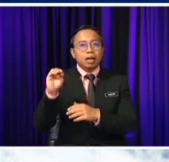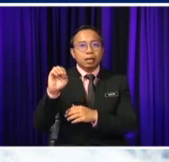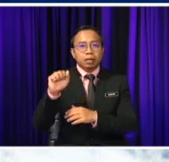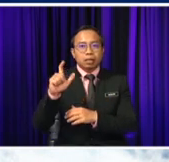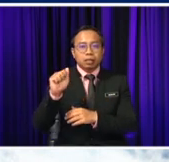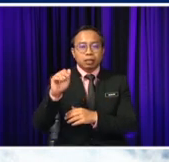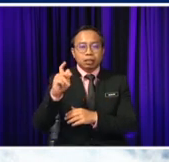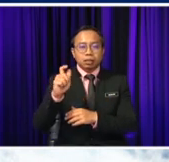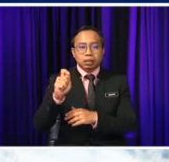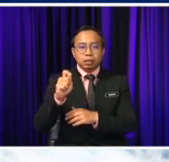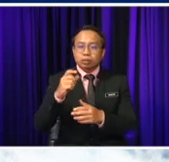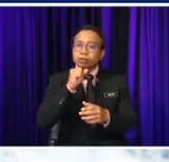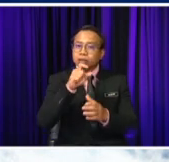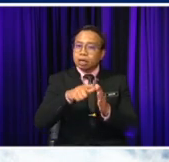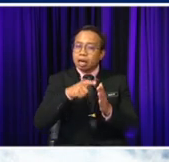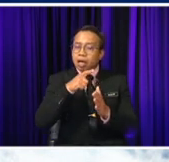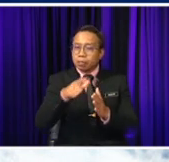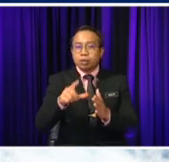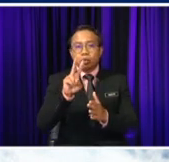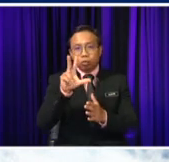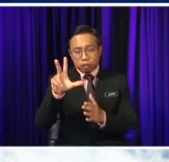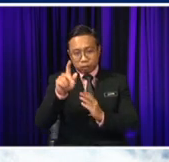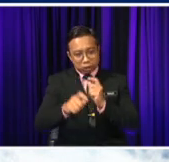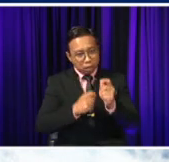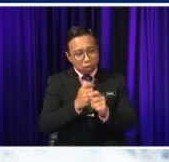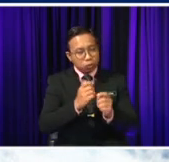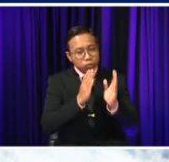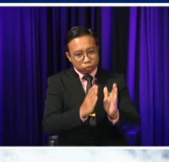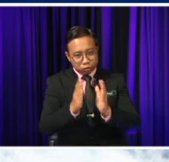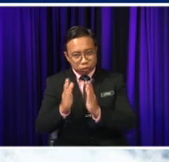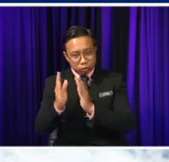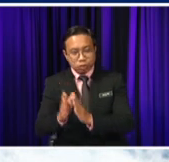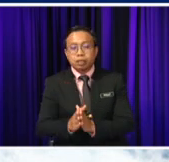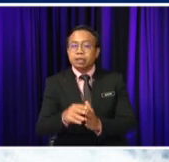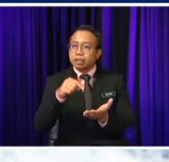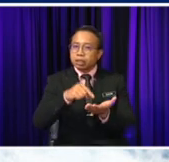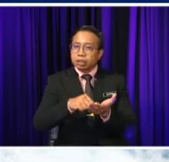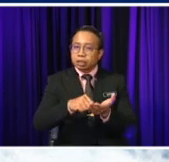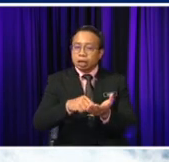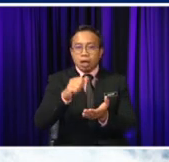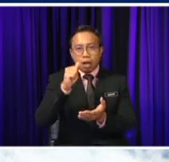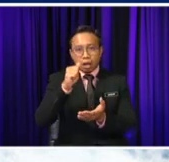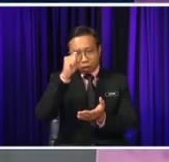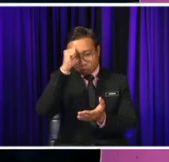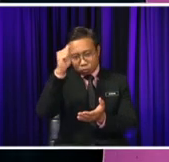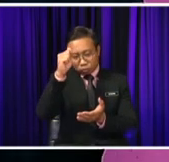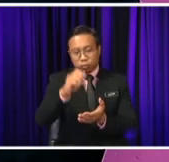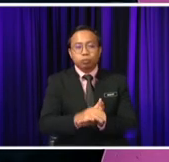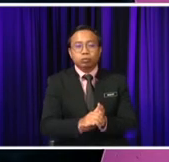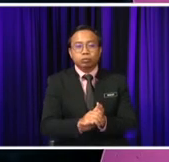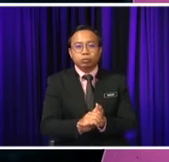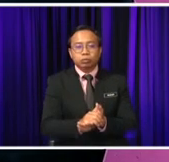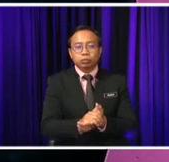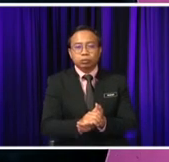23 tahun secara berpangkat dan Alquran ini merupakan mukjizat Agung betul mukjizat hebat Nabi Sallallahu Alaihi